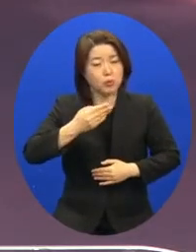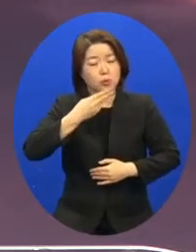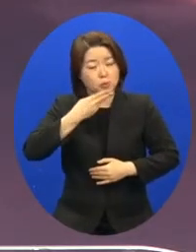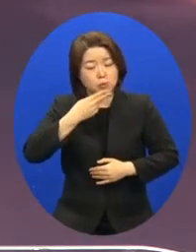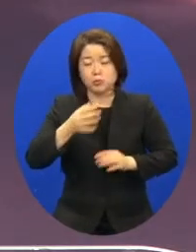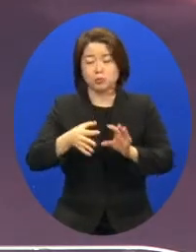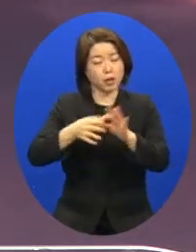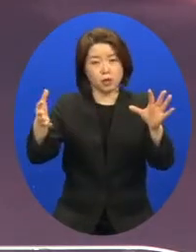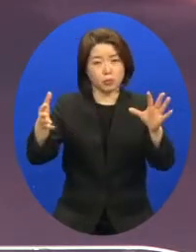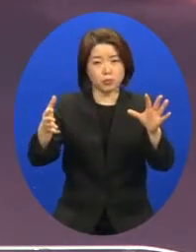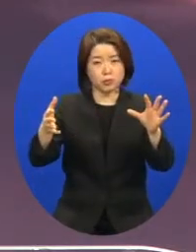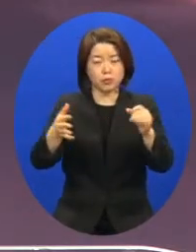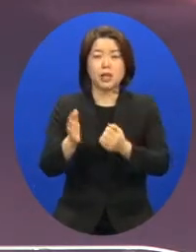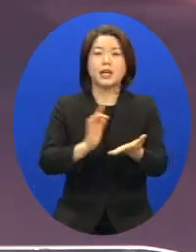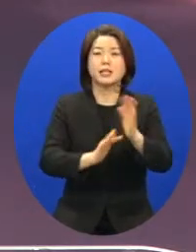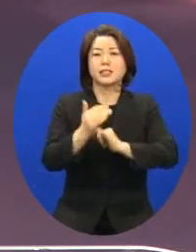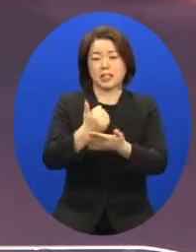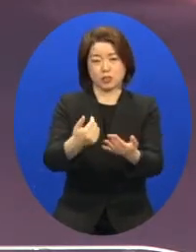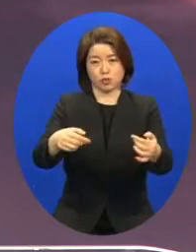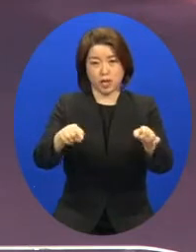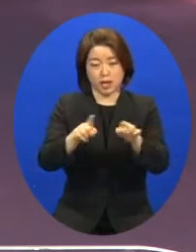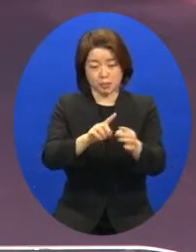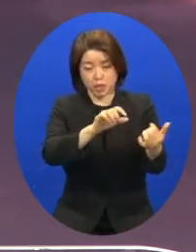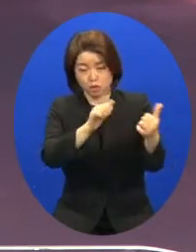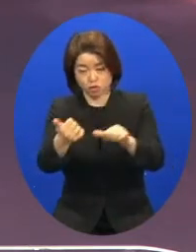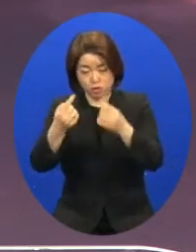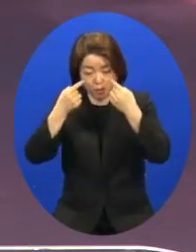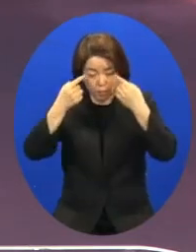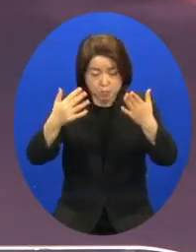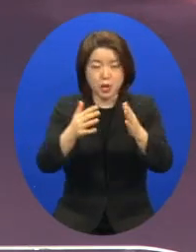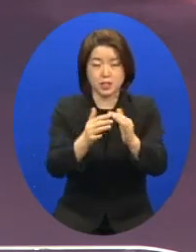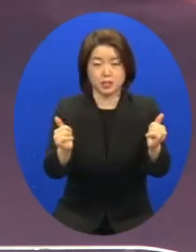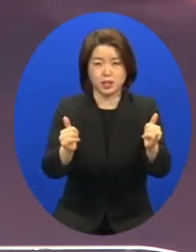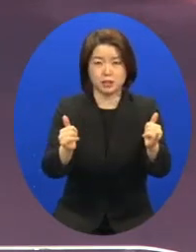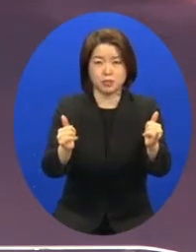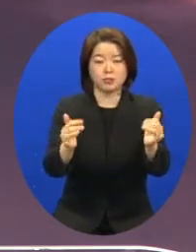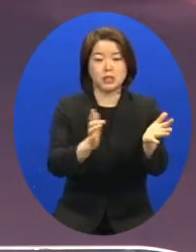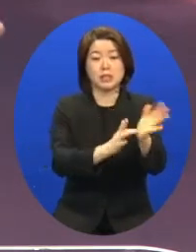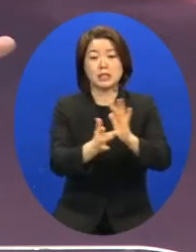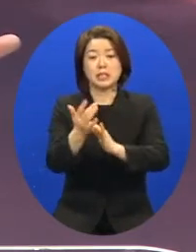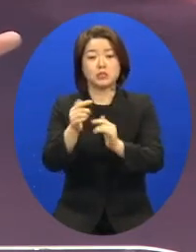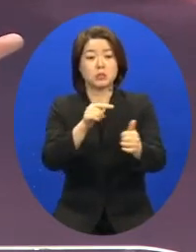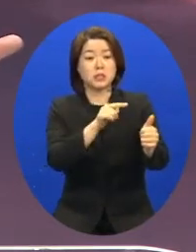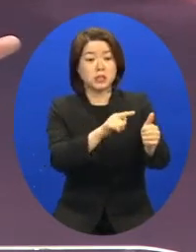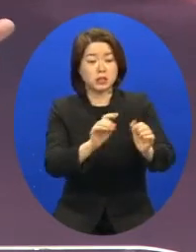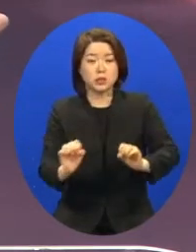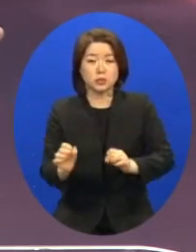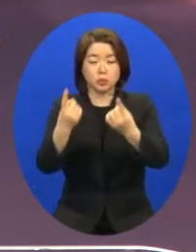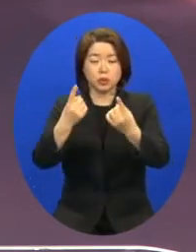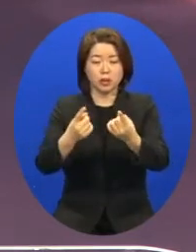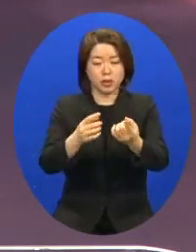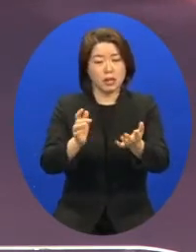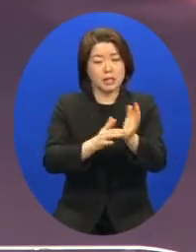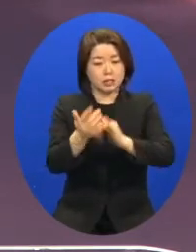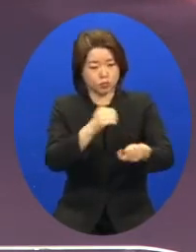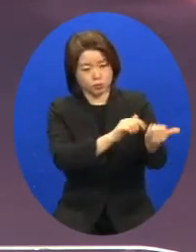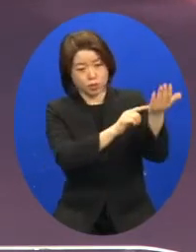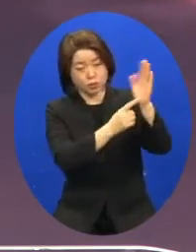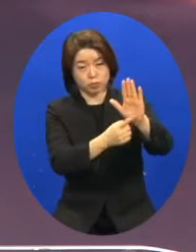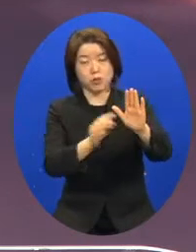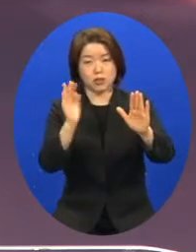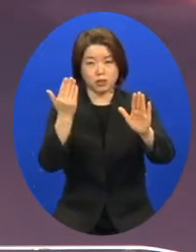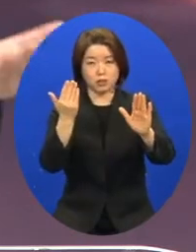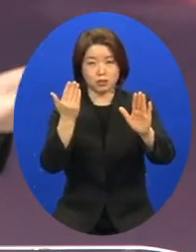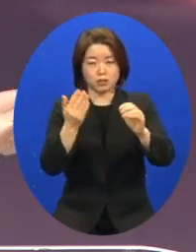거예요. 예수님과 함께 죽은 것이 분명한 사람은 예수님이 그를 통해 드러나시게 돼요. 그래서